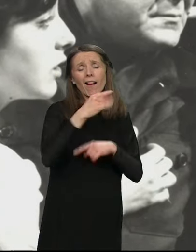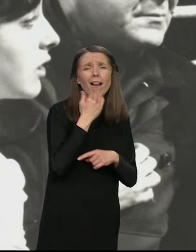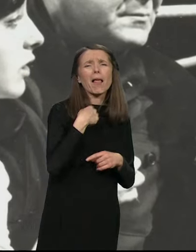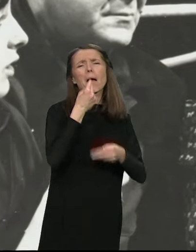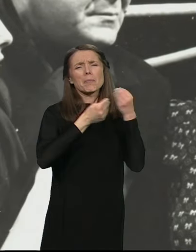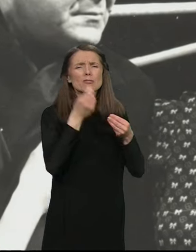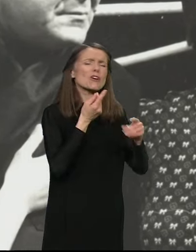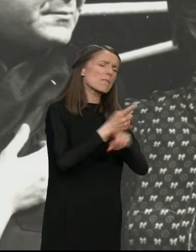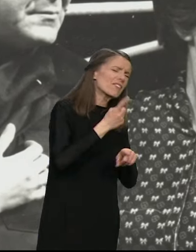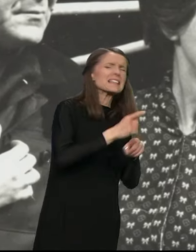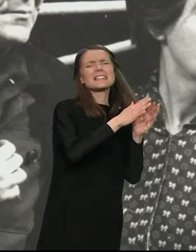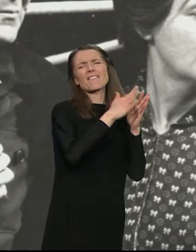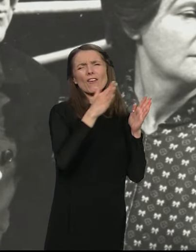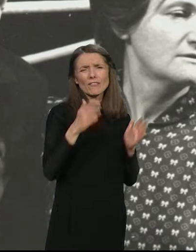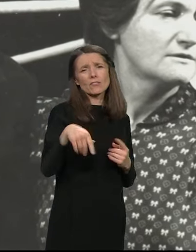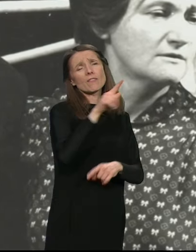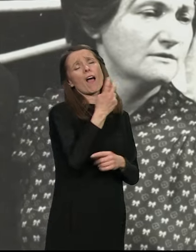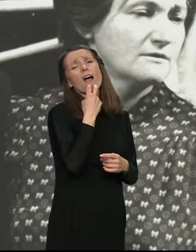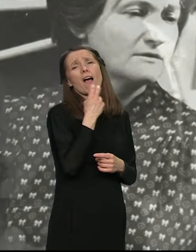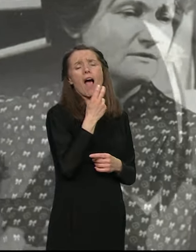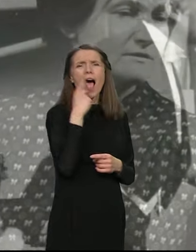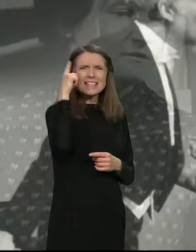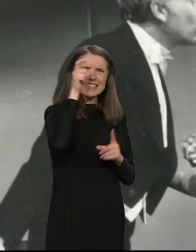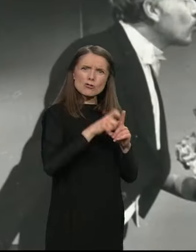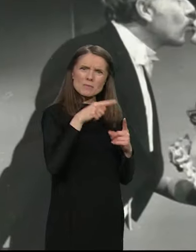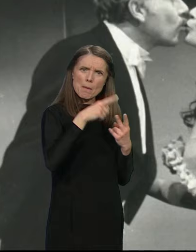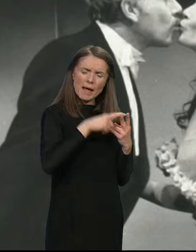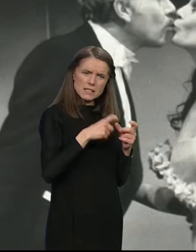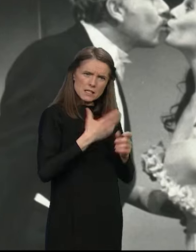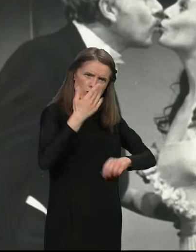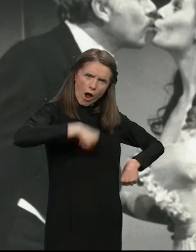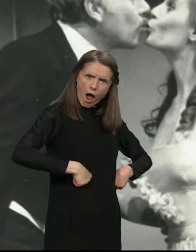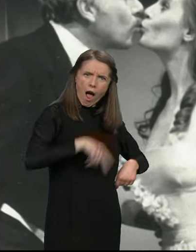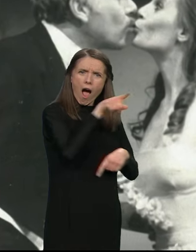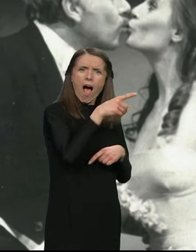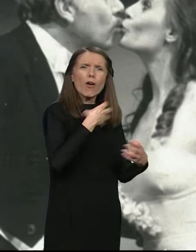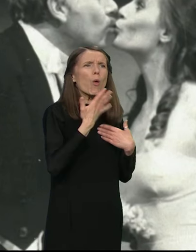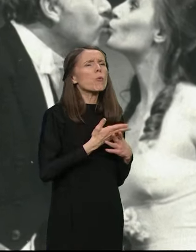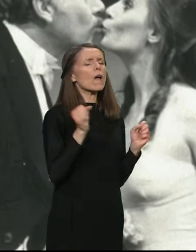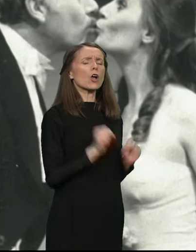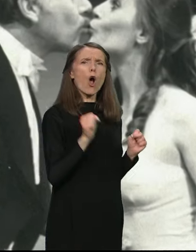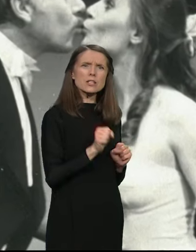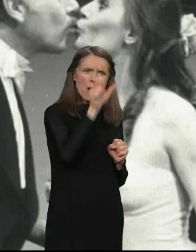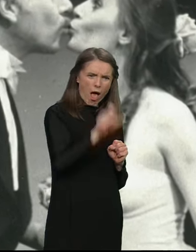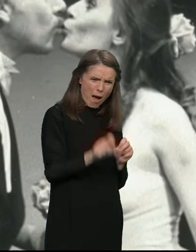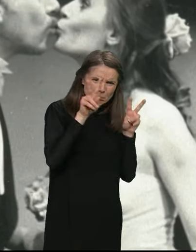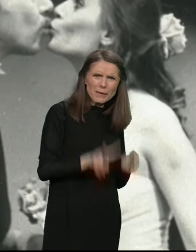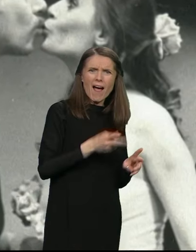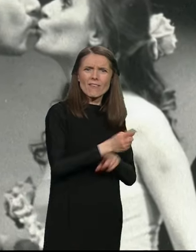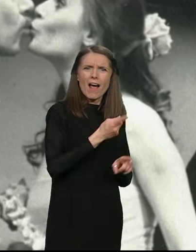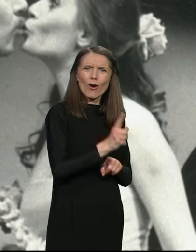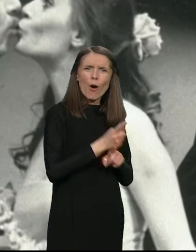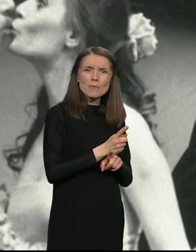se mi je Perica Slovenski rekao, pa vi ste u stvari komičarka. I prva komedija, doduše salonska, ali